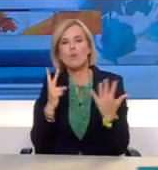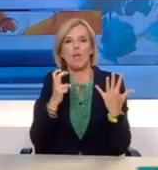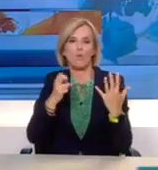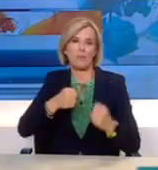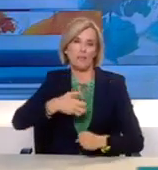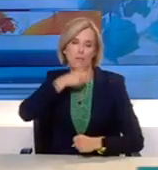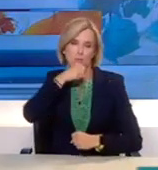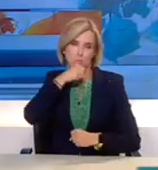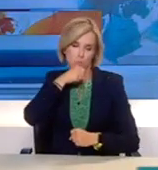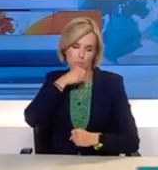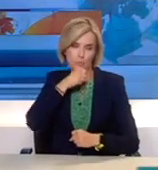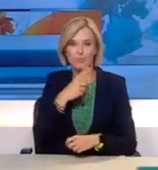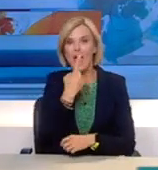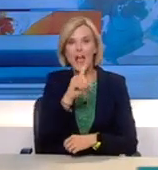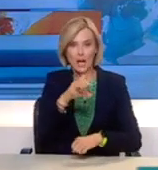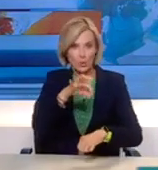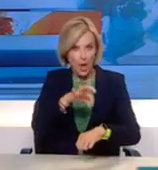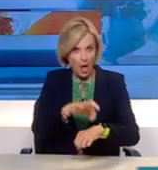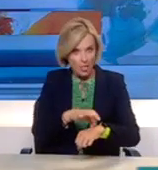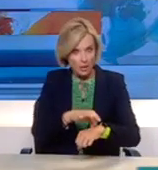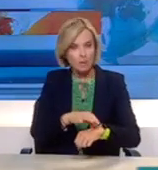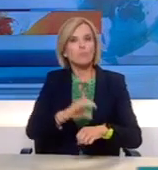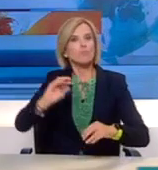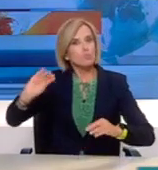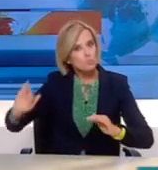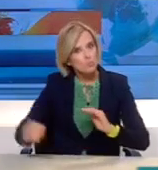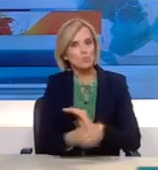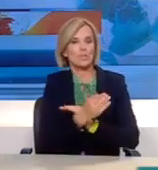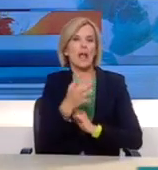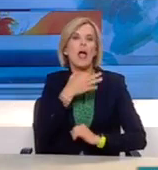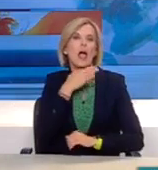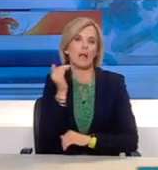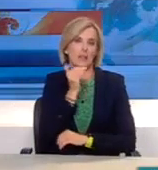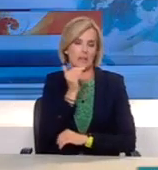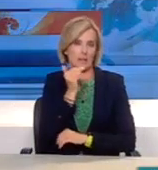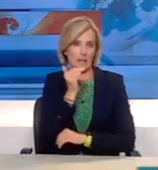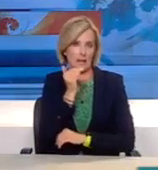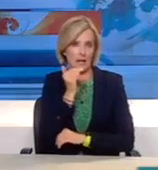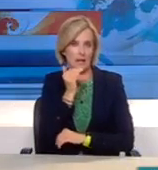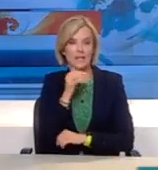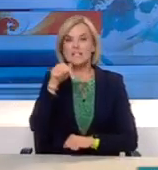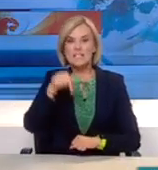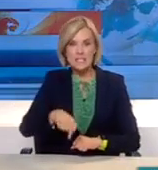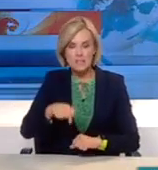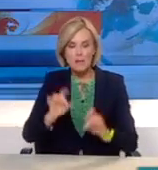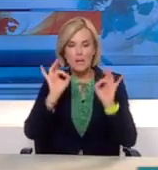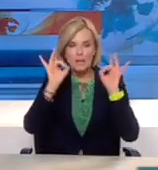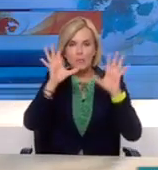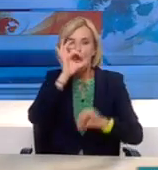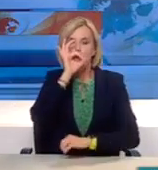άνω. 100 ασθενείς έχουν εξέλθει από τις ΜΕΘ. Τέλος, δεν έχουμε κανένα καταγεγραμμένο